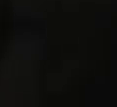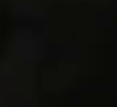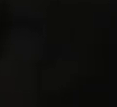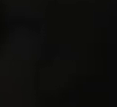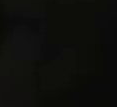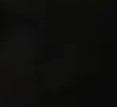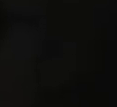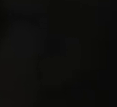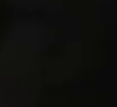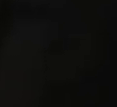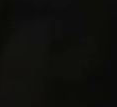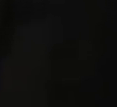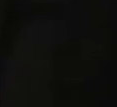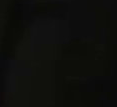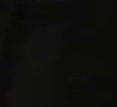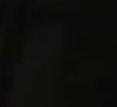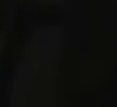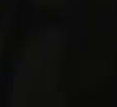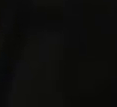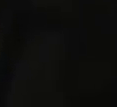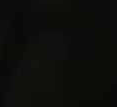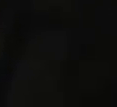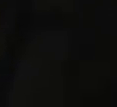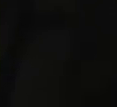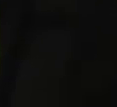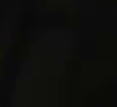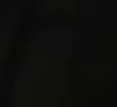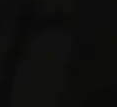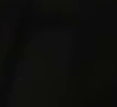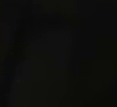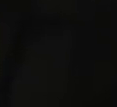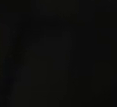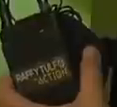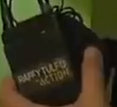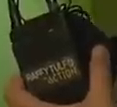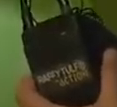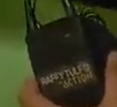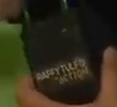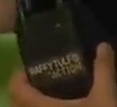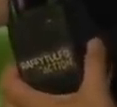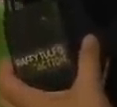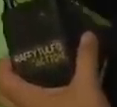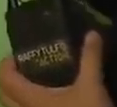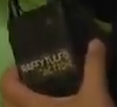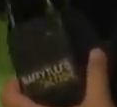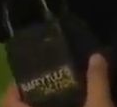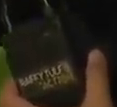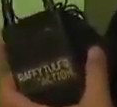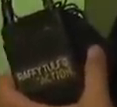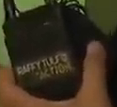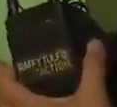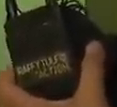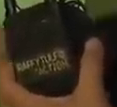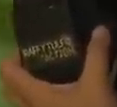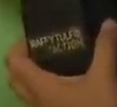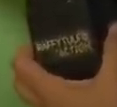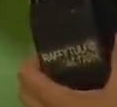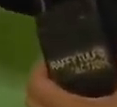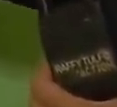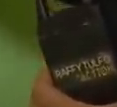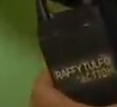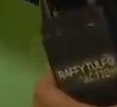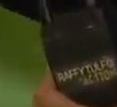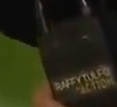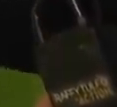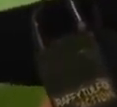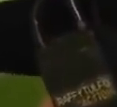lalo na sa mga kabataan po na bigla na lang po siyang nanununtok. Kami na po ang bahala. Puprotektahan din po namin kayo. Basta